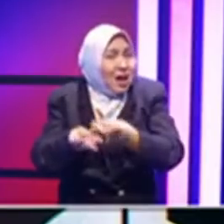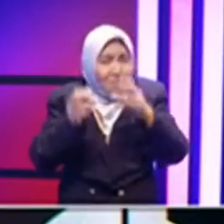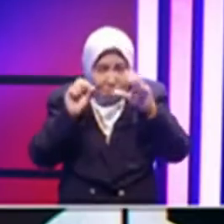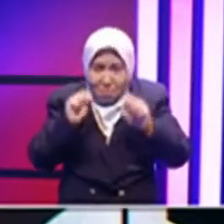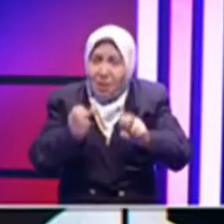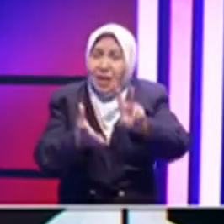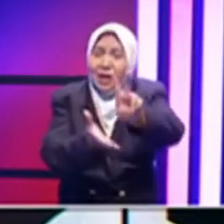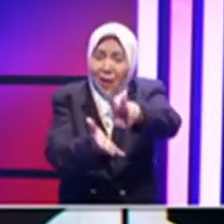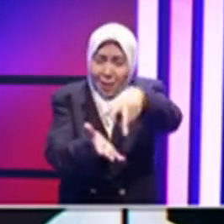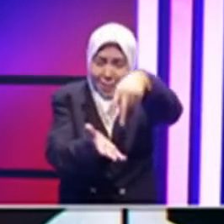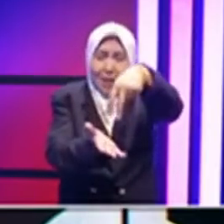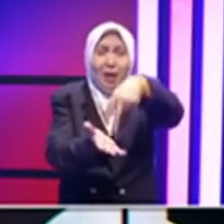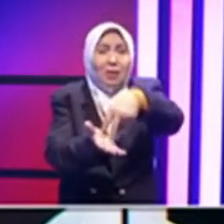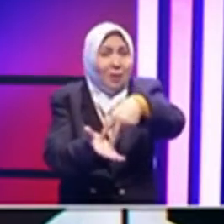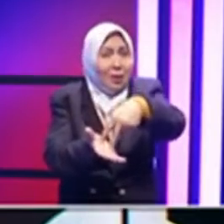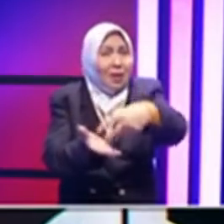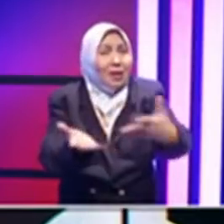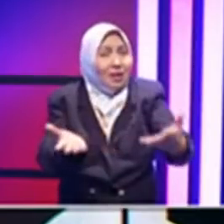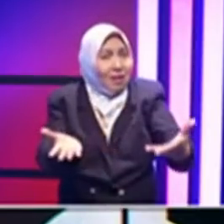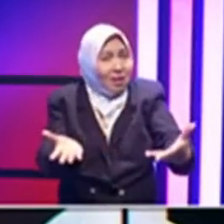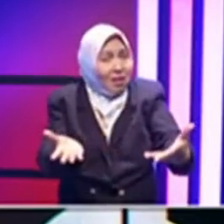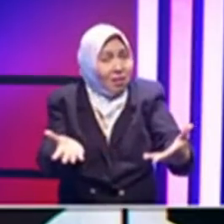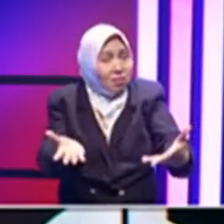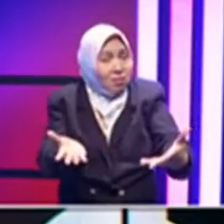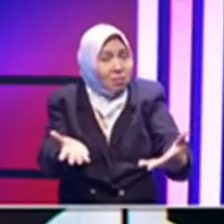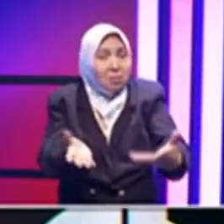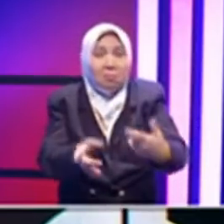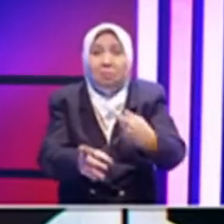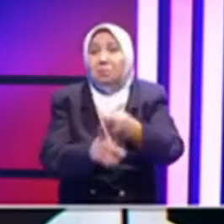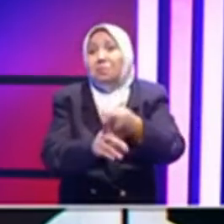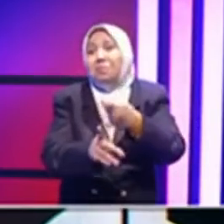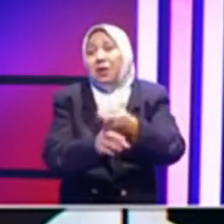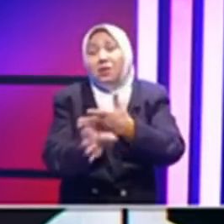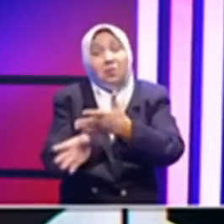balik? Zalika raj'un ba'id. Mereka sindir lagi, wah ini